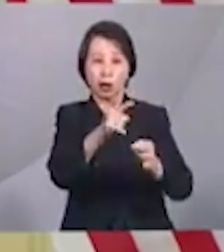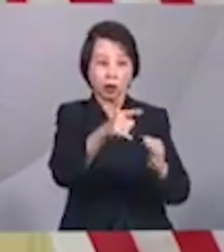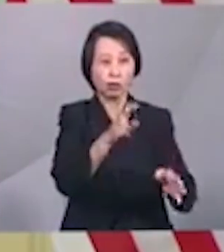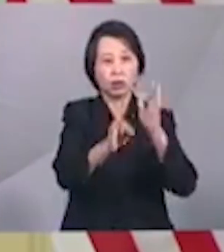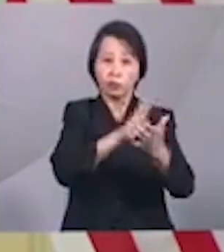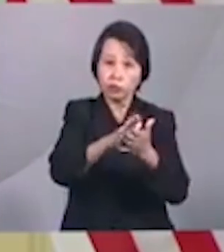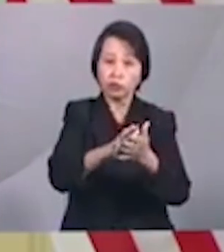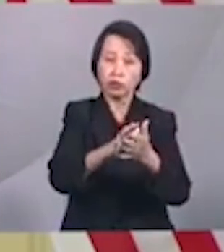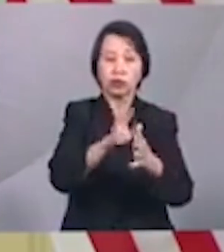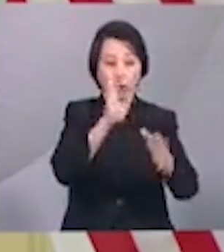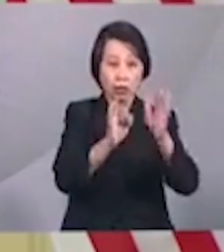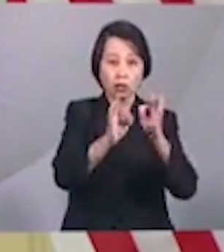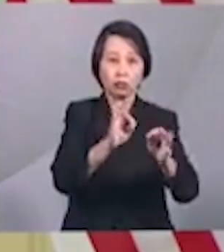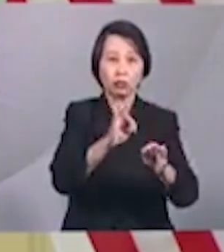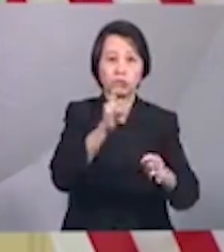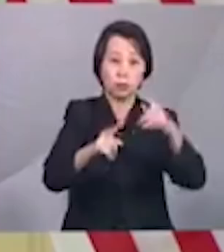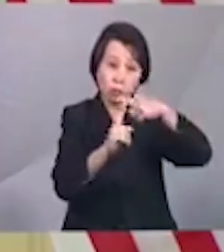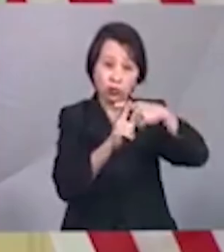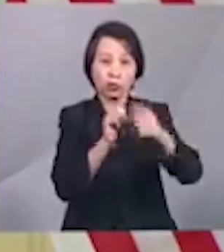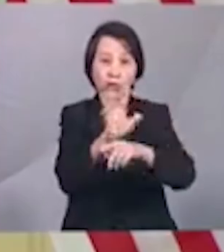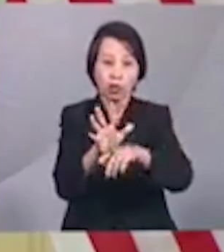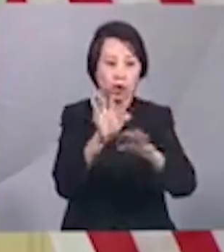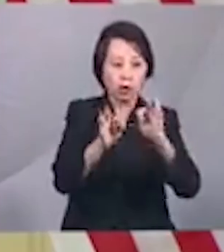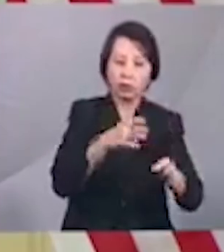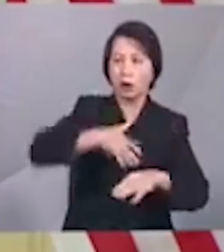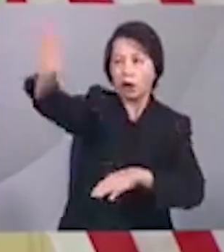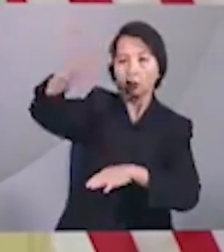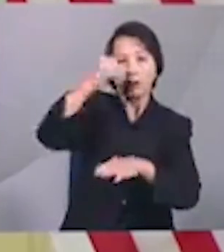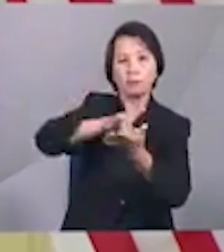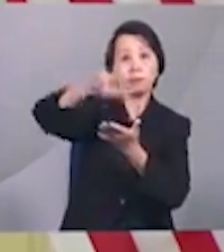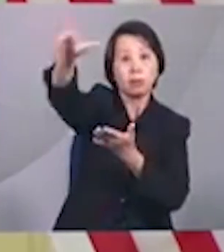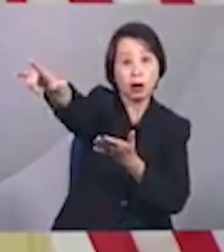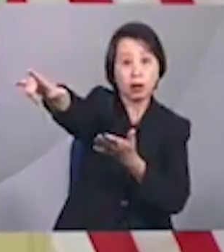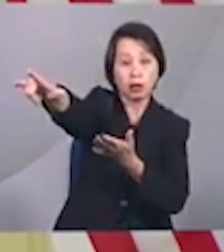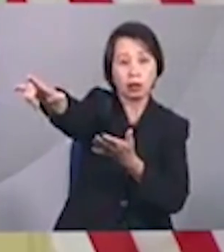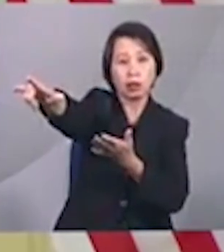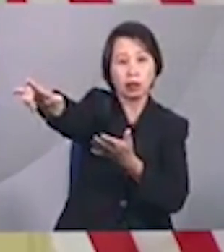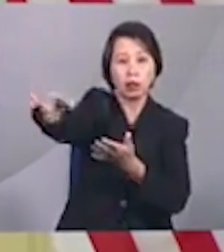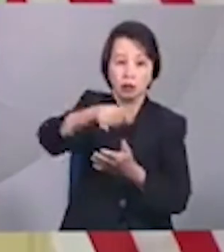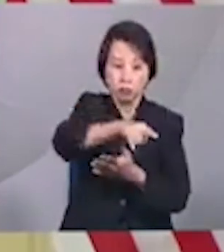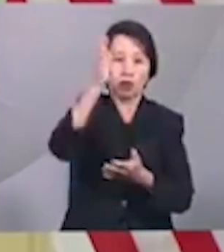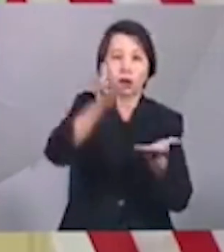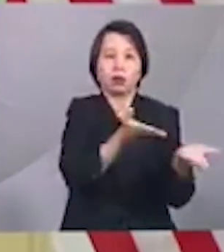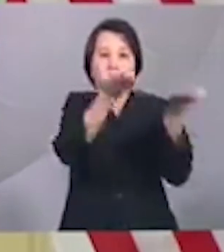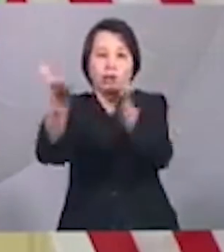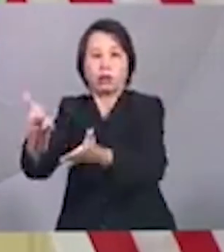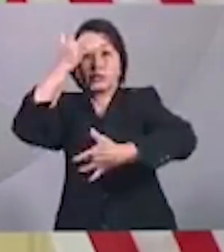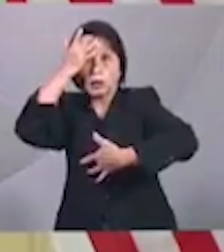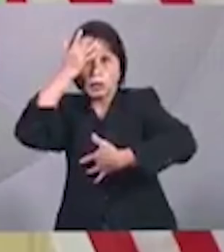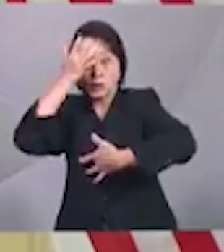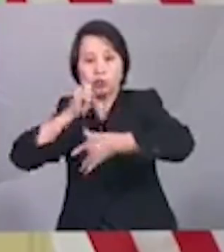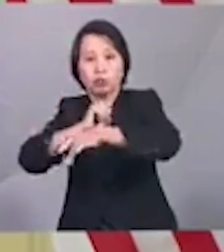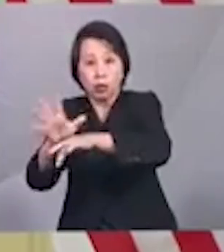balik ke tempat tinggal mereka atau balik kepada negara mereka, tentu saja mereka akan membawa